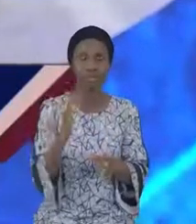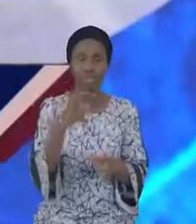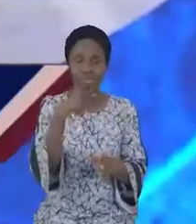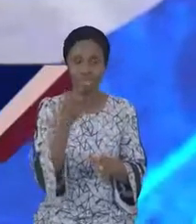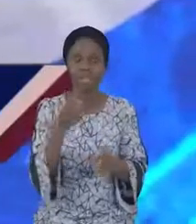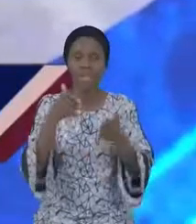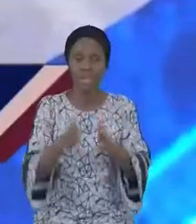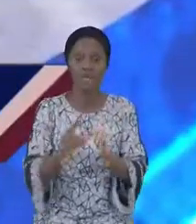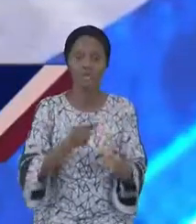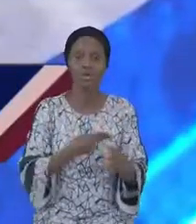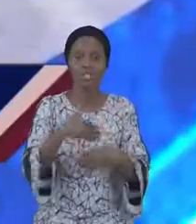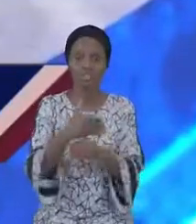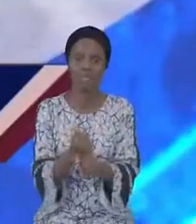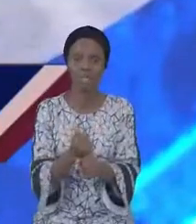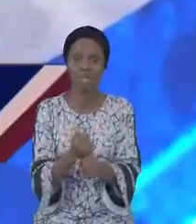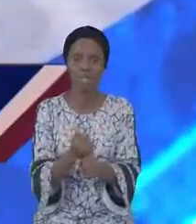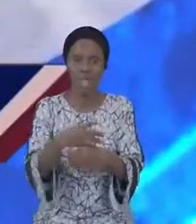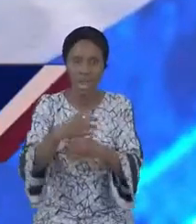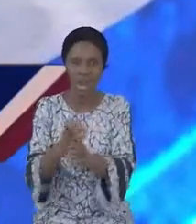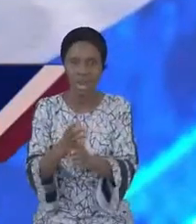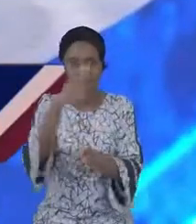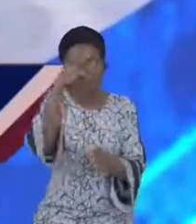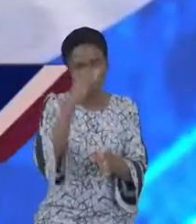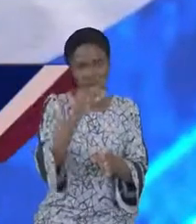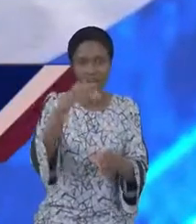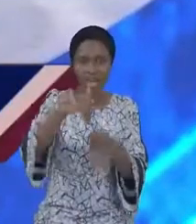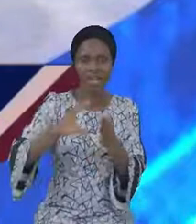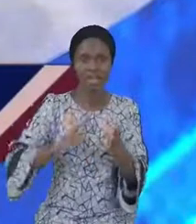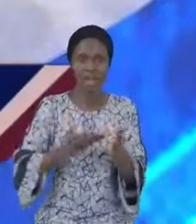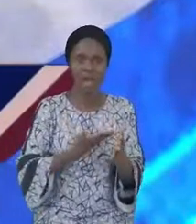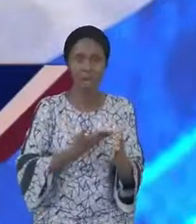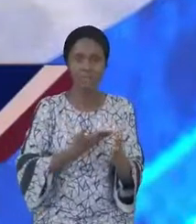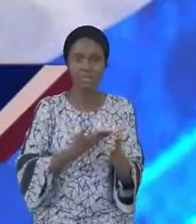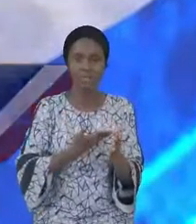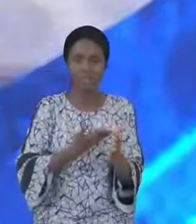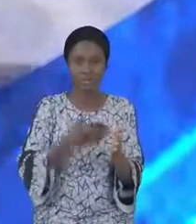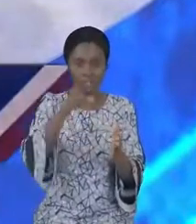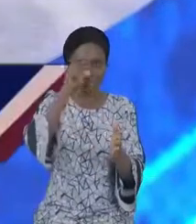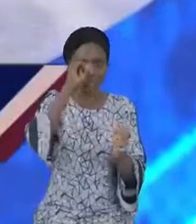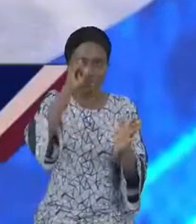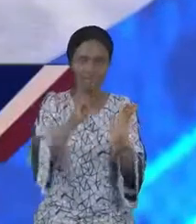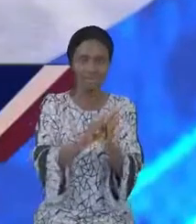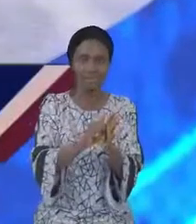Puis Dieu dit, faisons l'homme à notre image. C'était l'intention de Dieu.